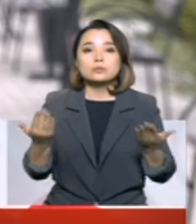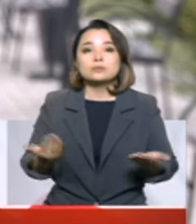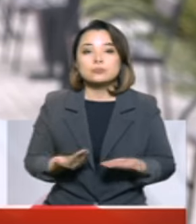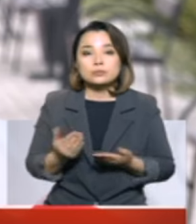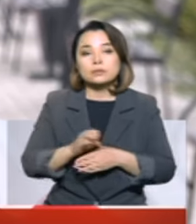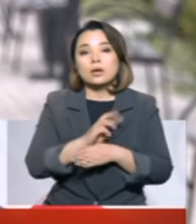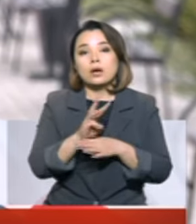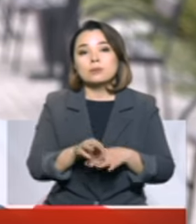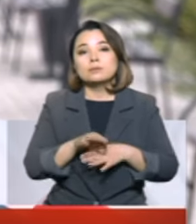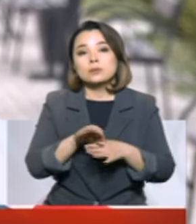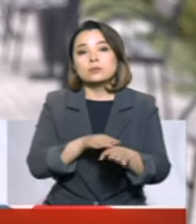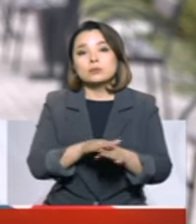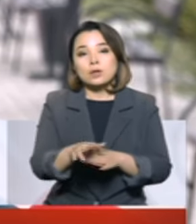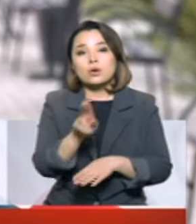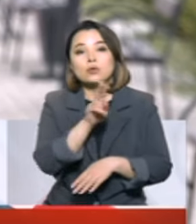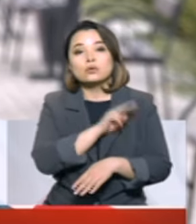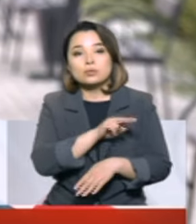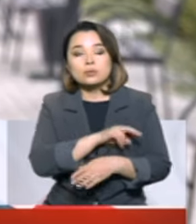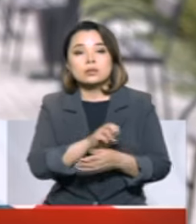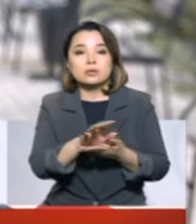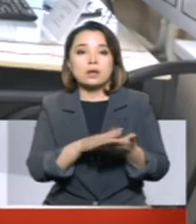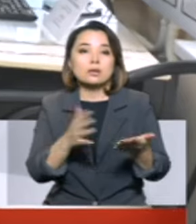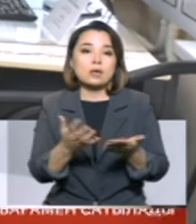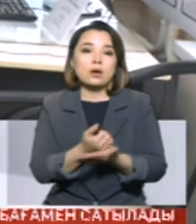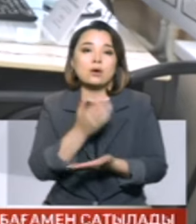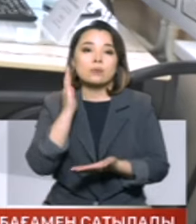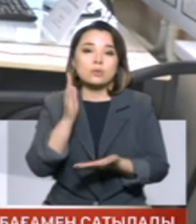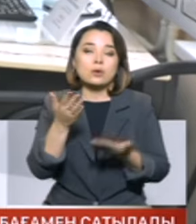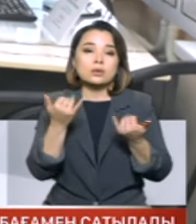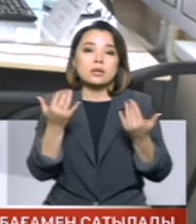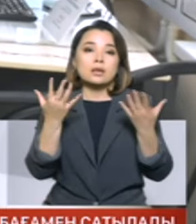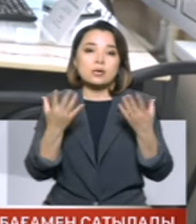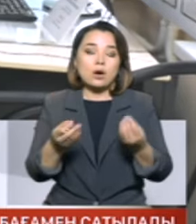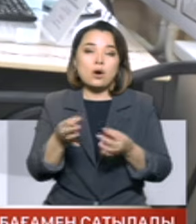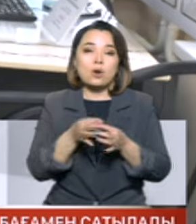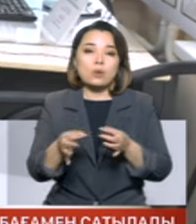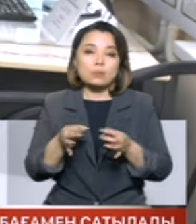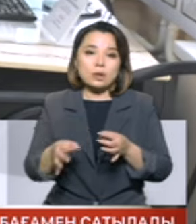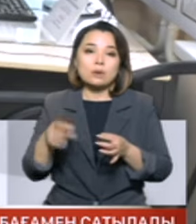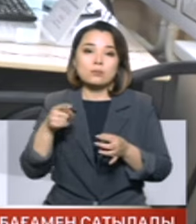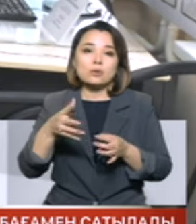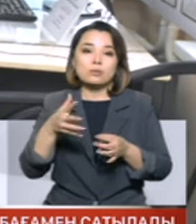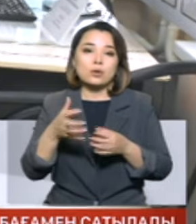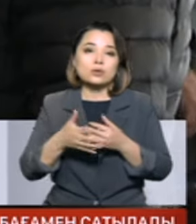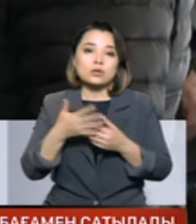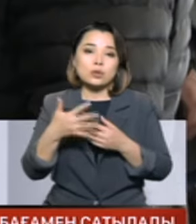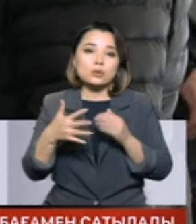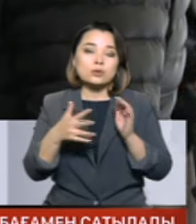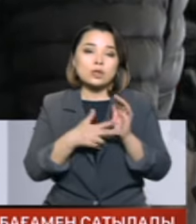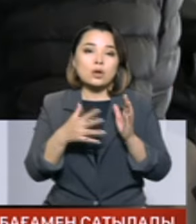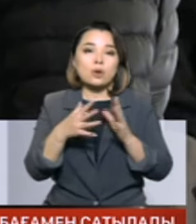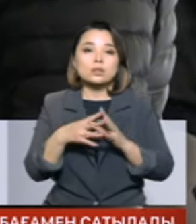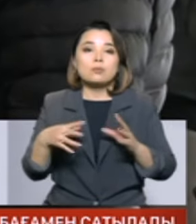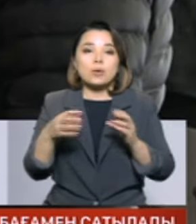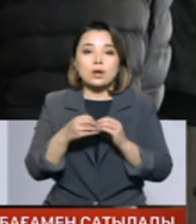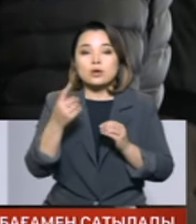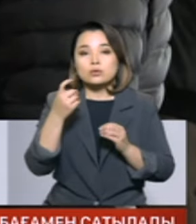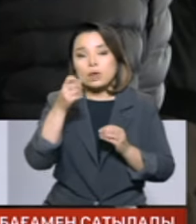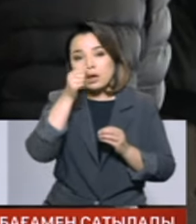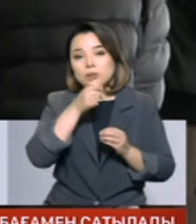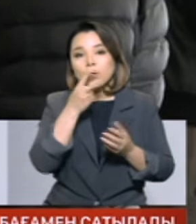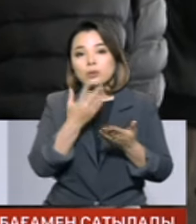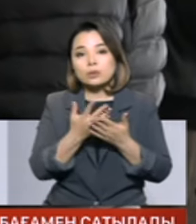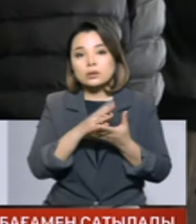баспанамен қамту жұмысы жалғасын тауып отыр. Қазіргі таңда облыста 1558 отбасы 100 айлық